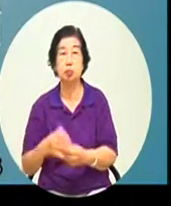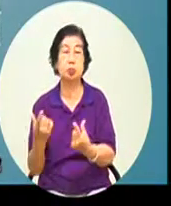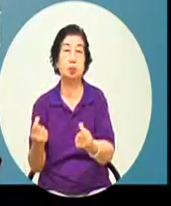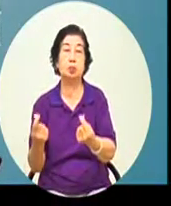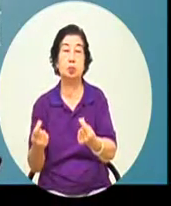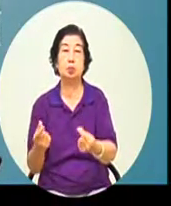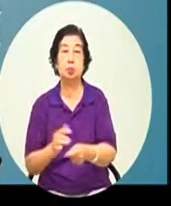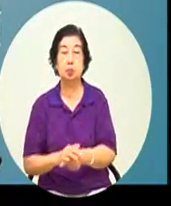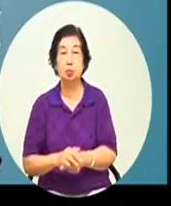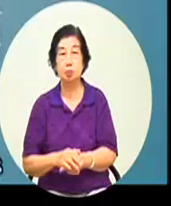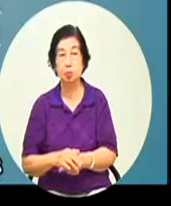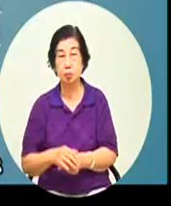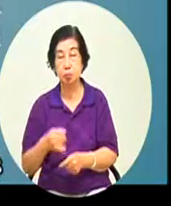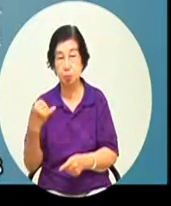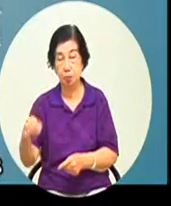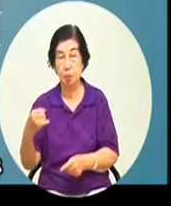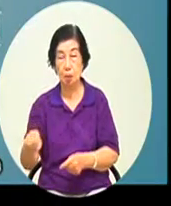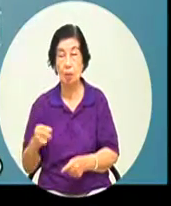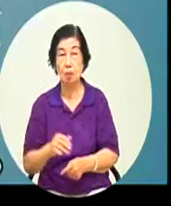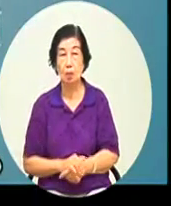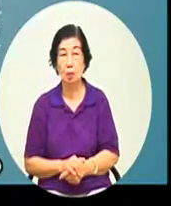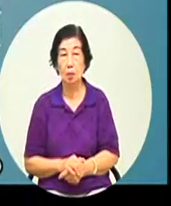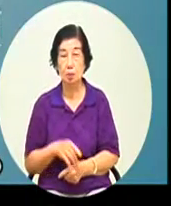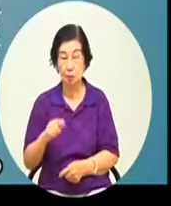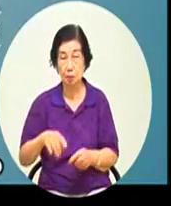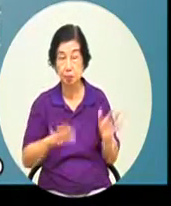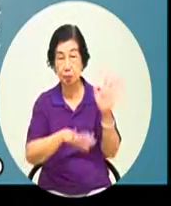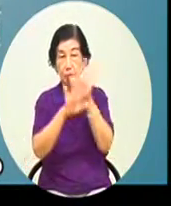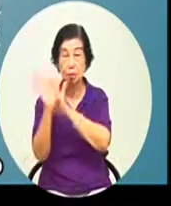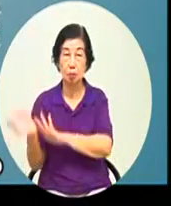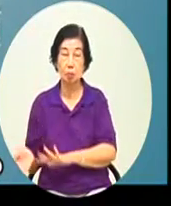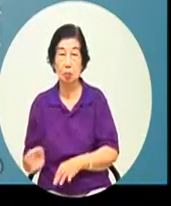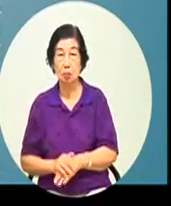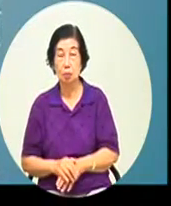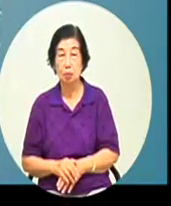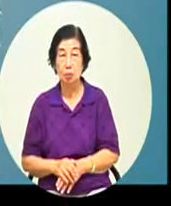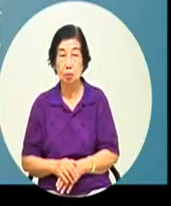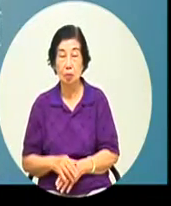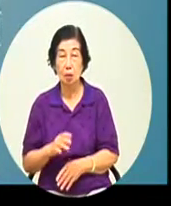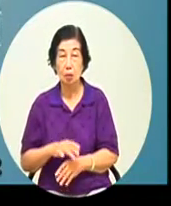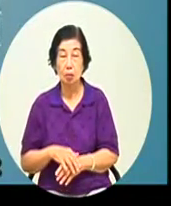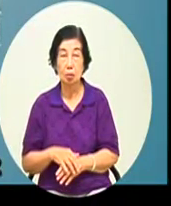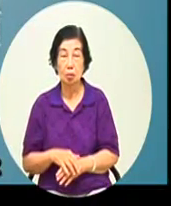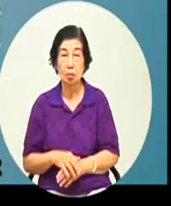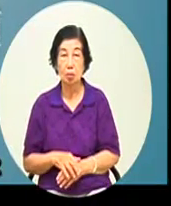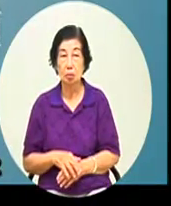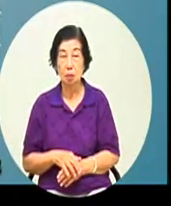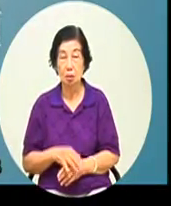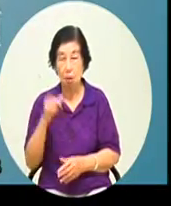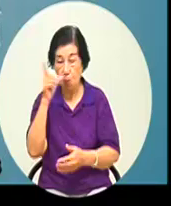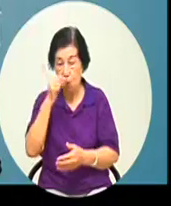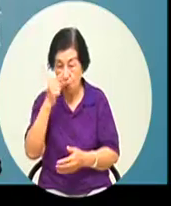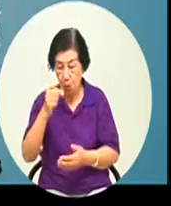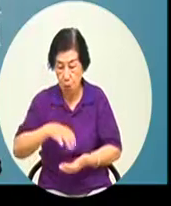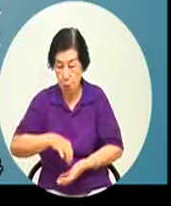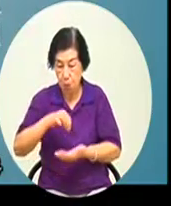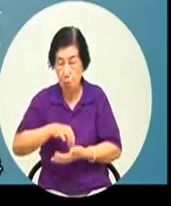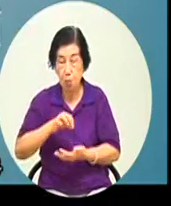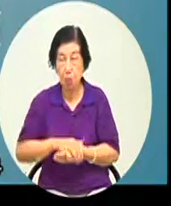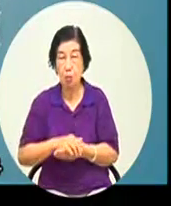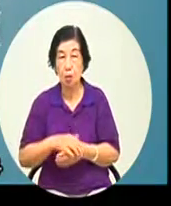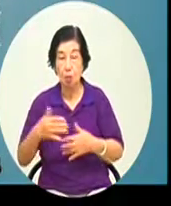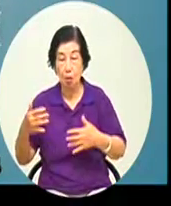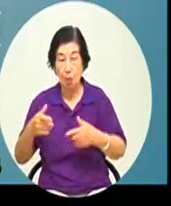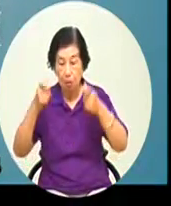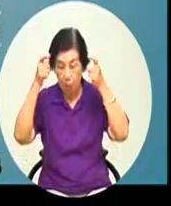那在这样子的一个状况底下，我们常在讲，就是说，高雄市啊，罚这些交通罚